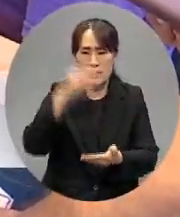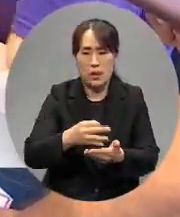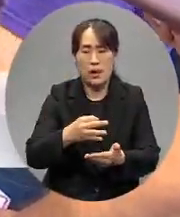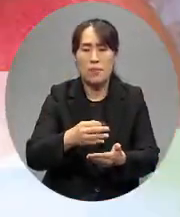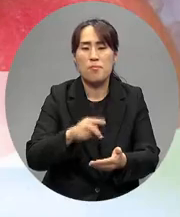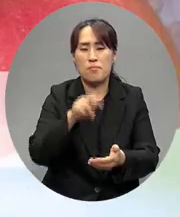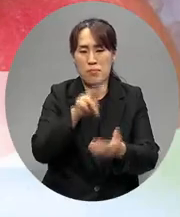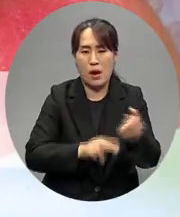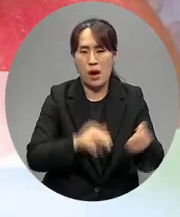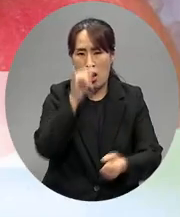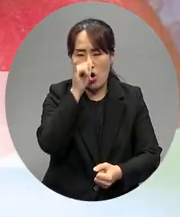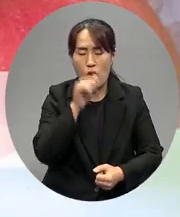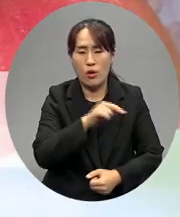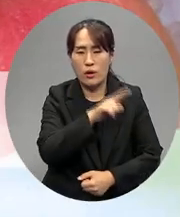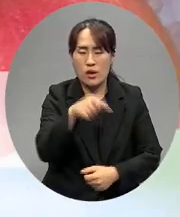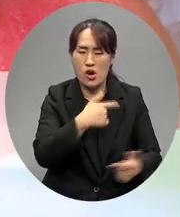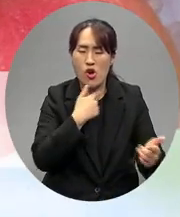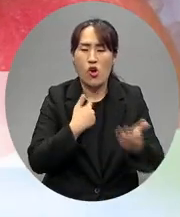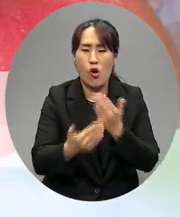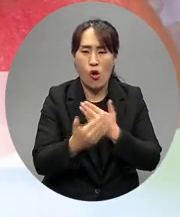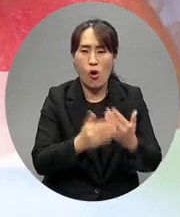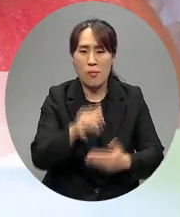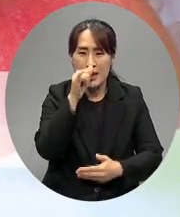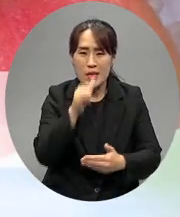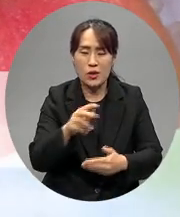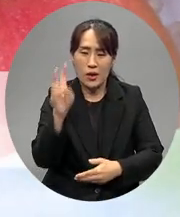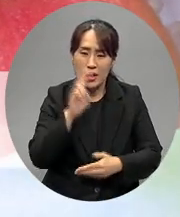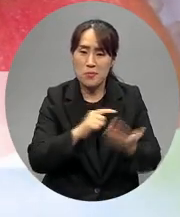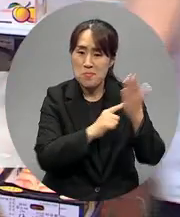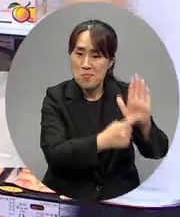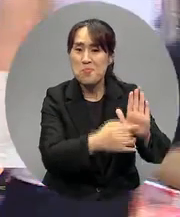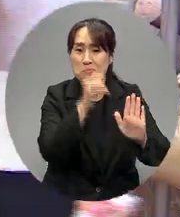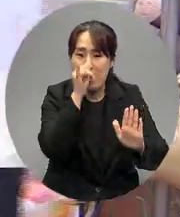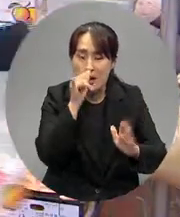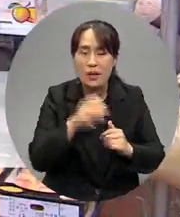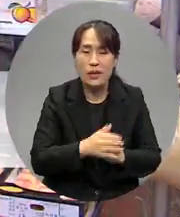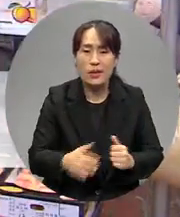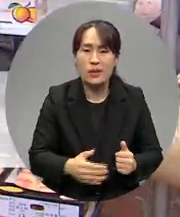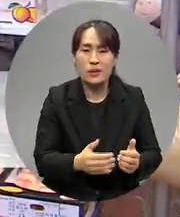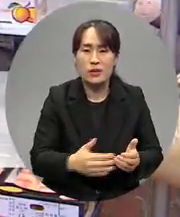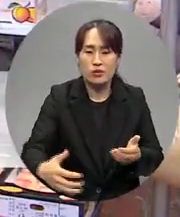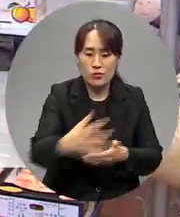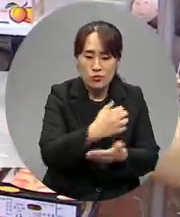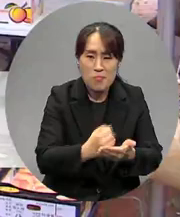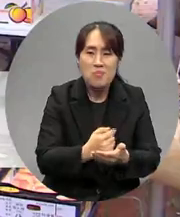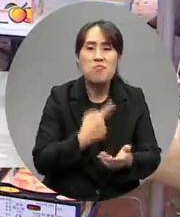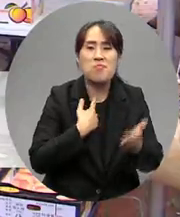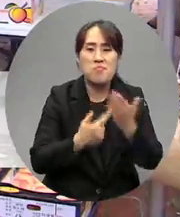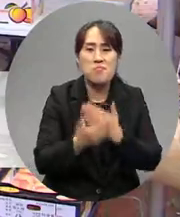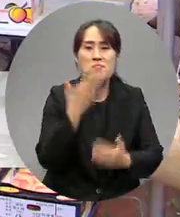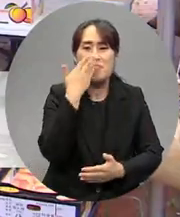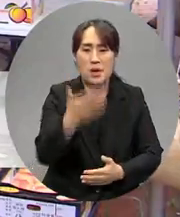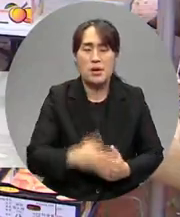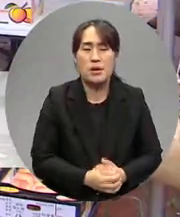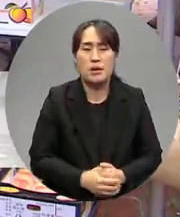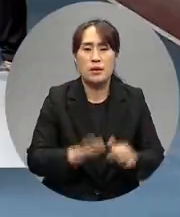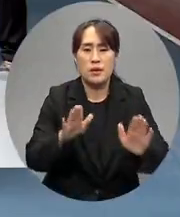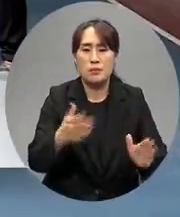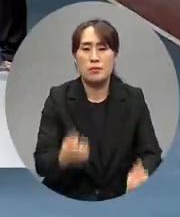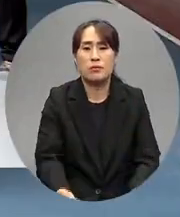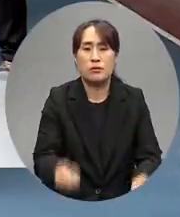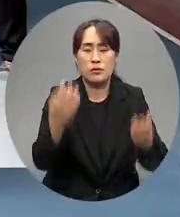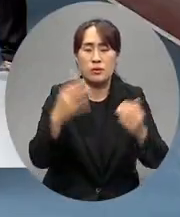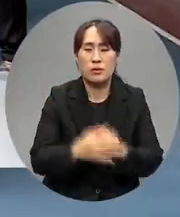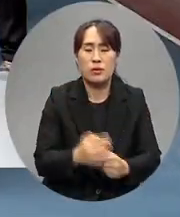판매됩니다. 또 각종 체험 행사와 초대 가수 공연이 펼쳐지고 수학 체험 행사도 마련됩니다. 이번